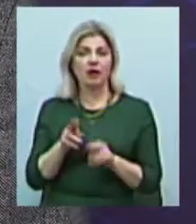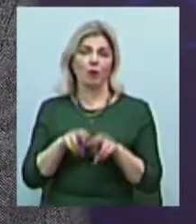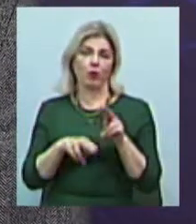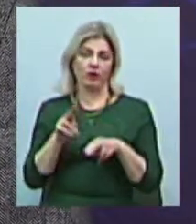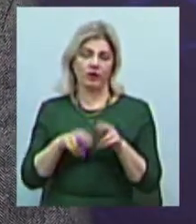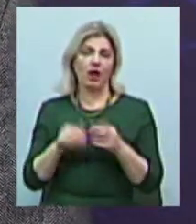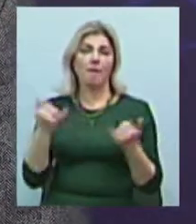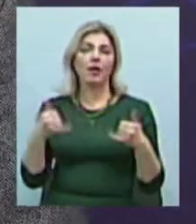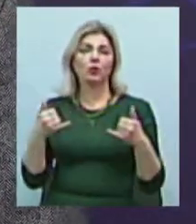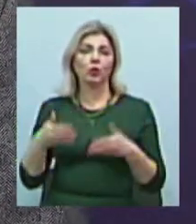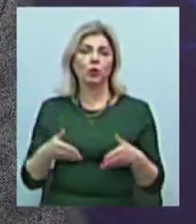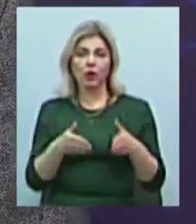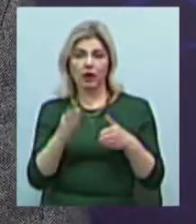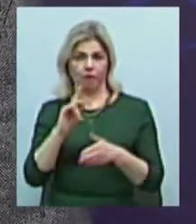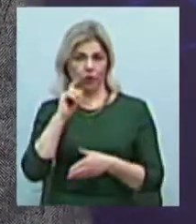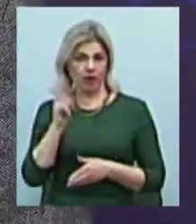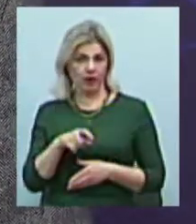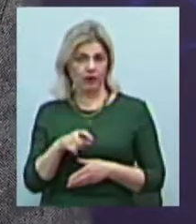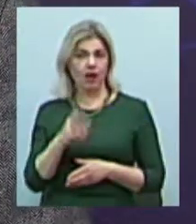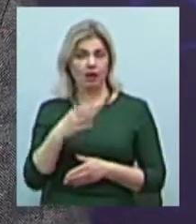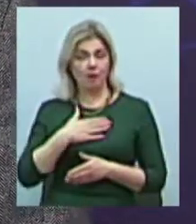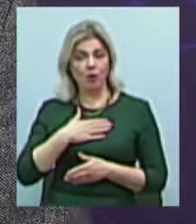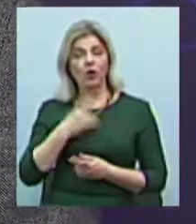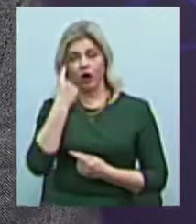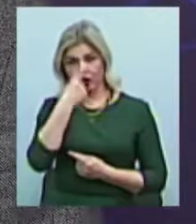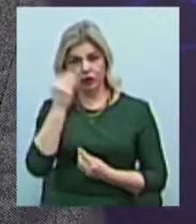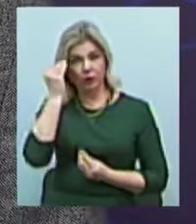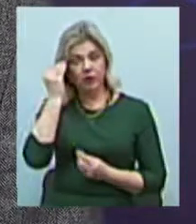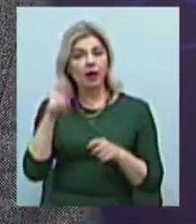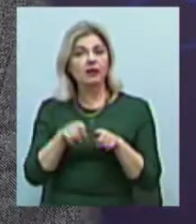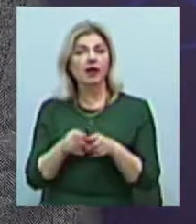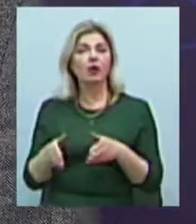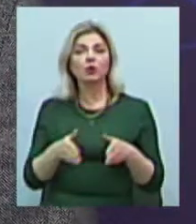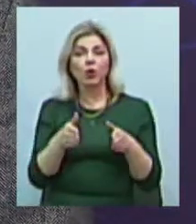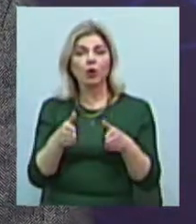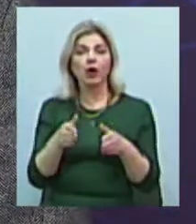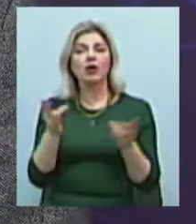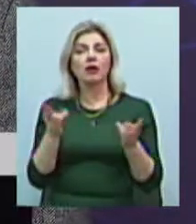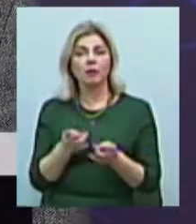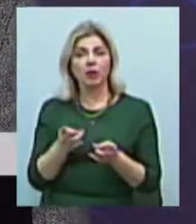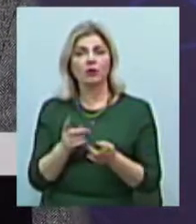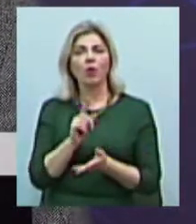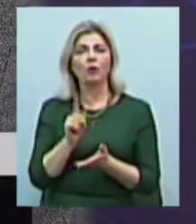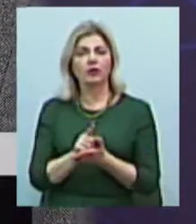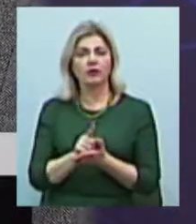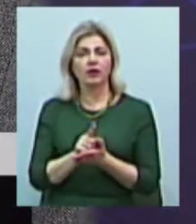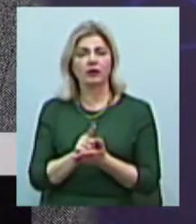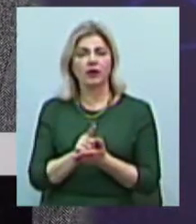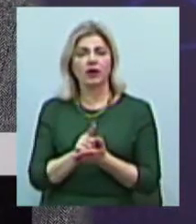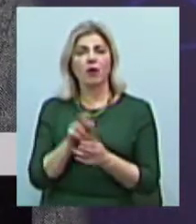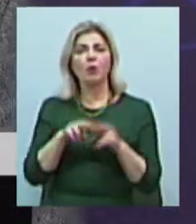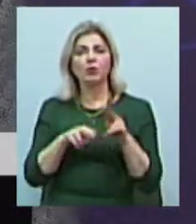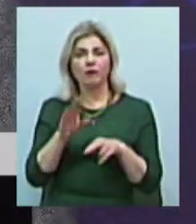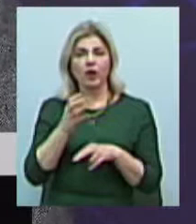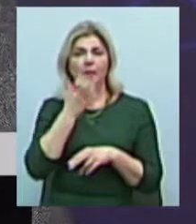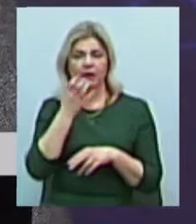бетонних доріг в Україні. На мою особисту думку, такі дороги, автошляхи необхідно обов'язково будувати в південних регіонах